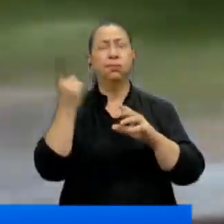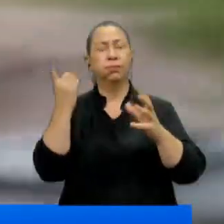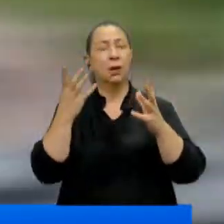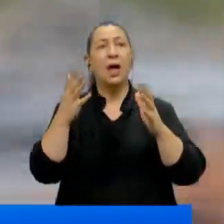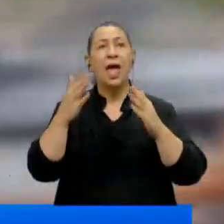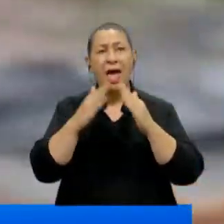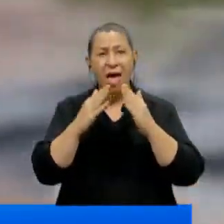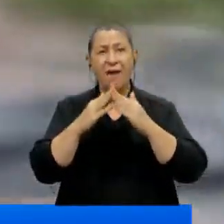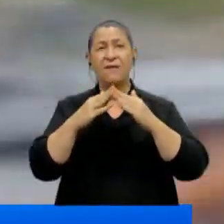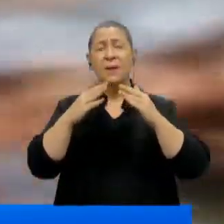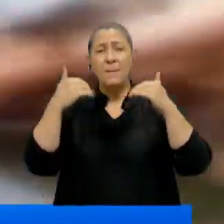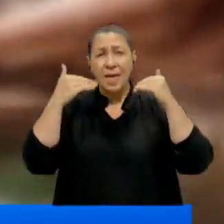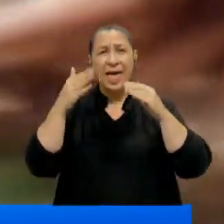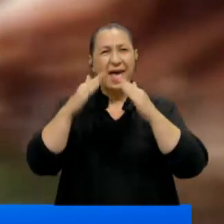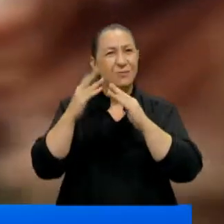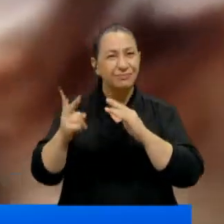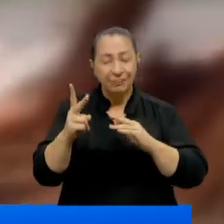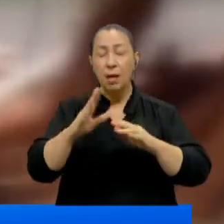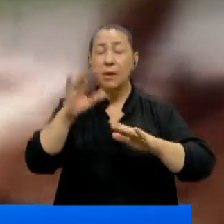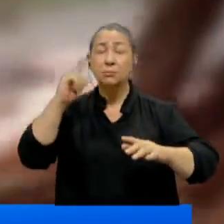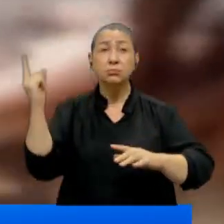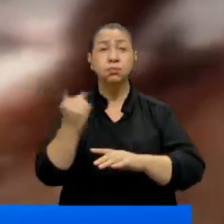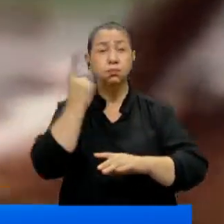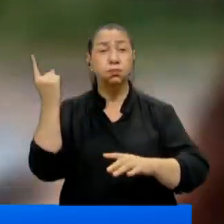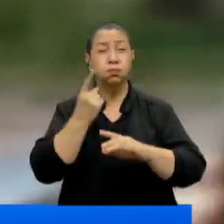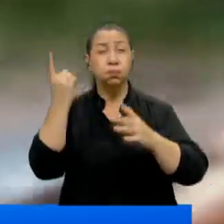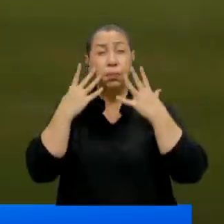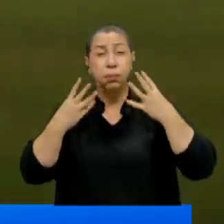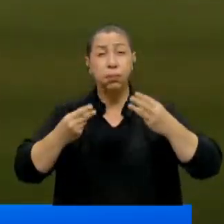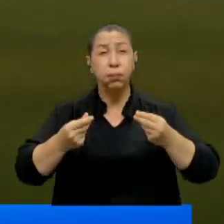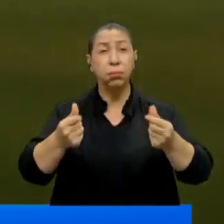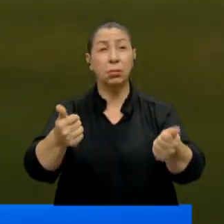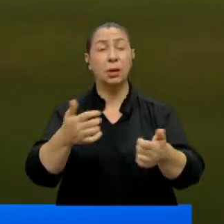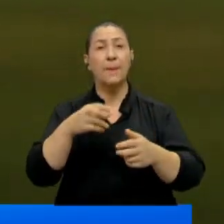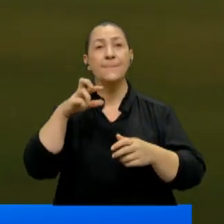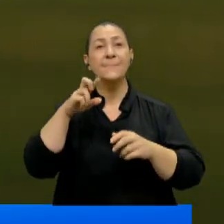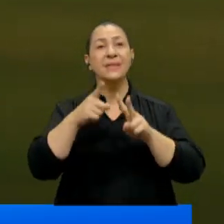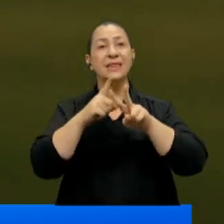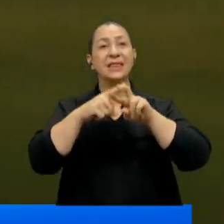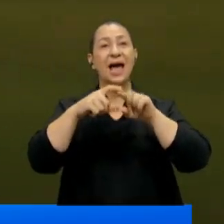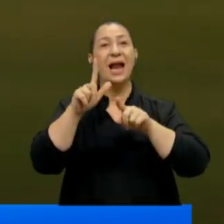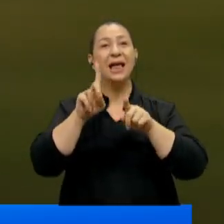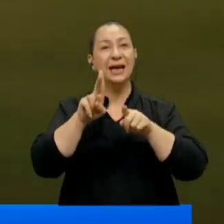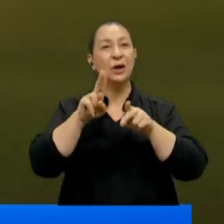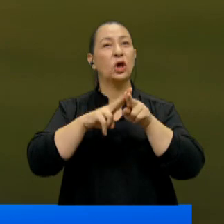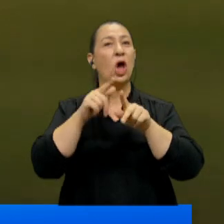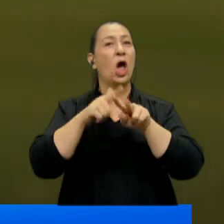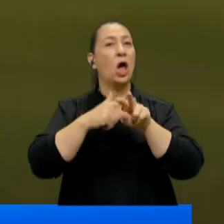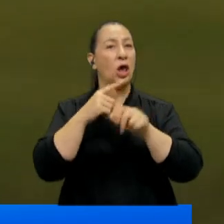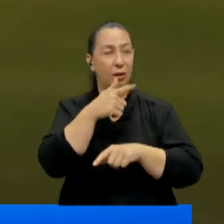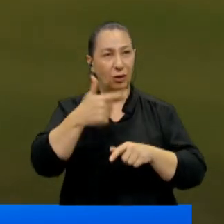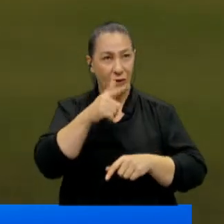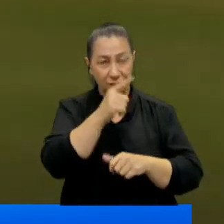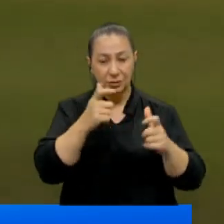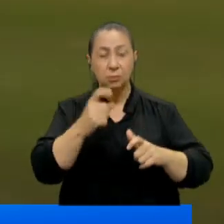Evlerin ahırların çatısını uçurdu. Aniden oluşan hortum ortalığı birbirine kattı. Pınarlıköy Tirozeler Mahallesi'nde